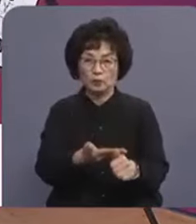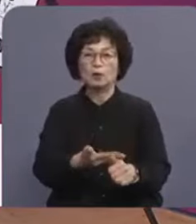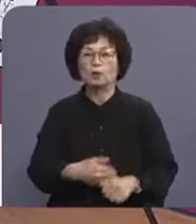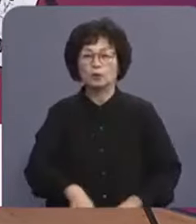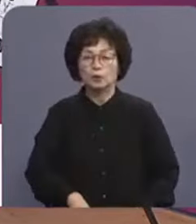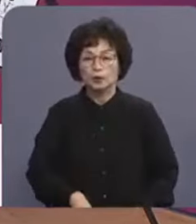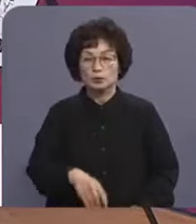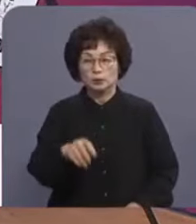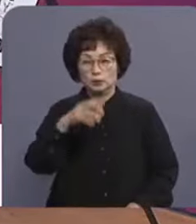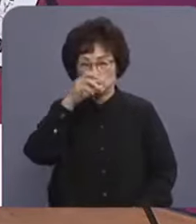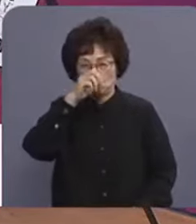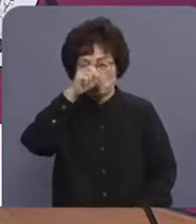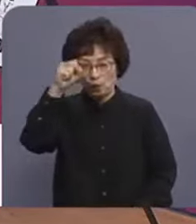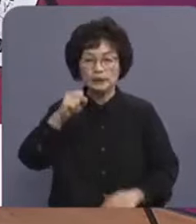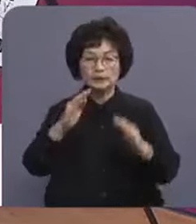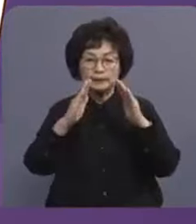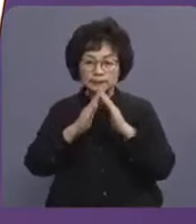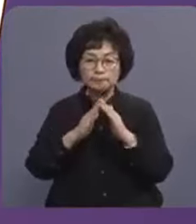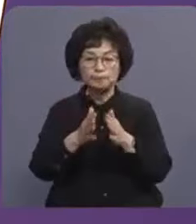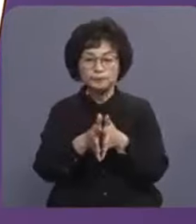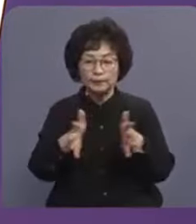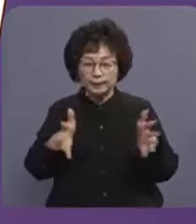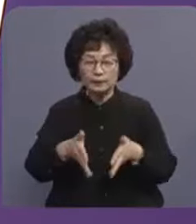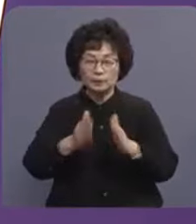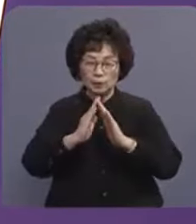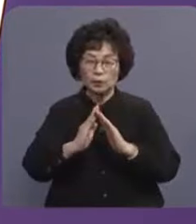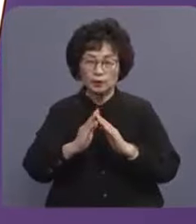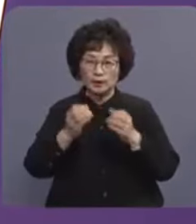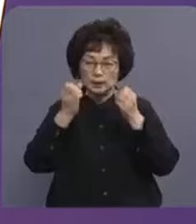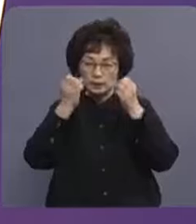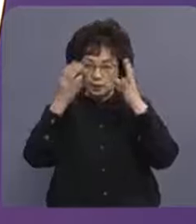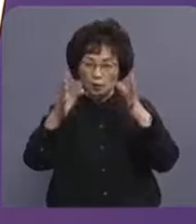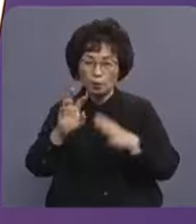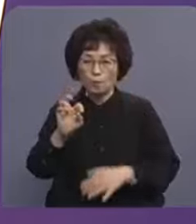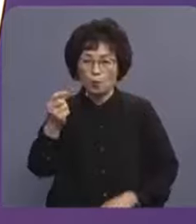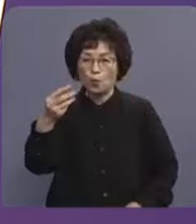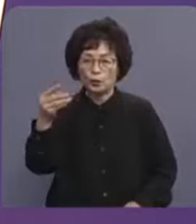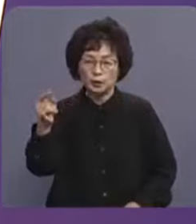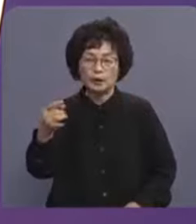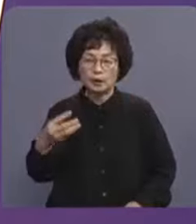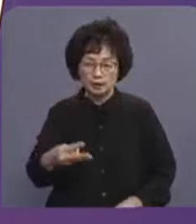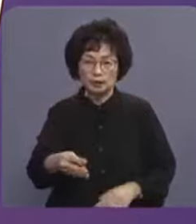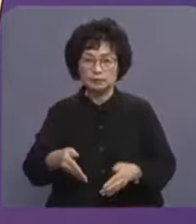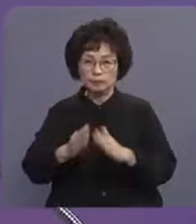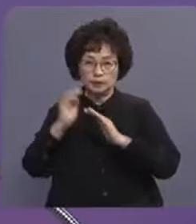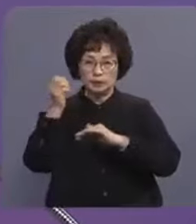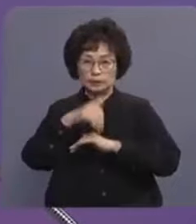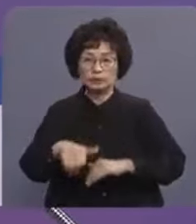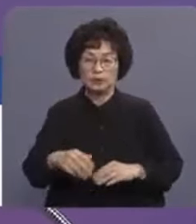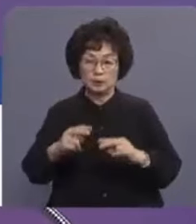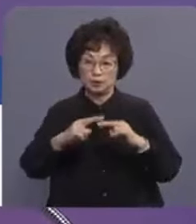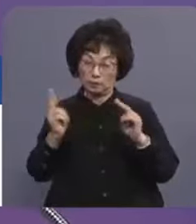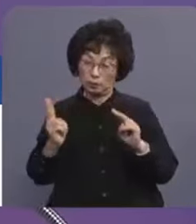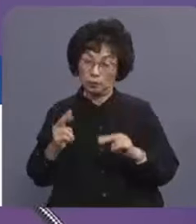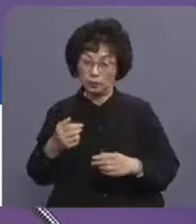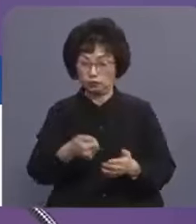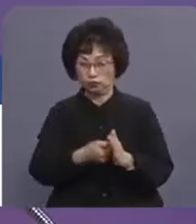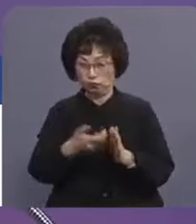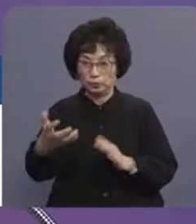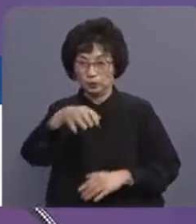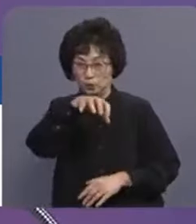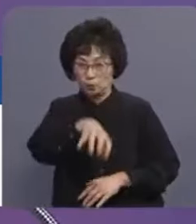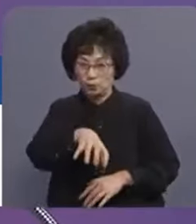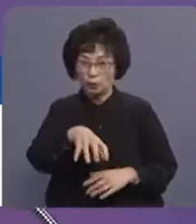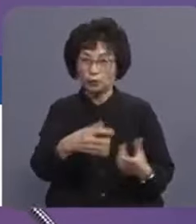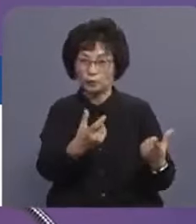지정해 고품격 주거단지를 조성하는 부산형 신주거 모델을 추진합니다. 영도 컬렉티브 힐스와 같은 부산의